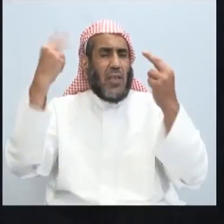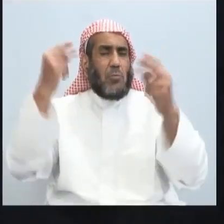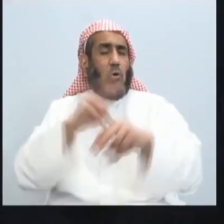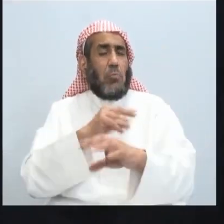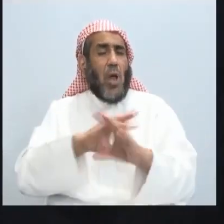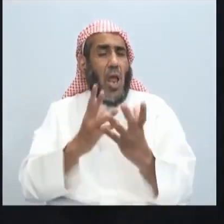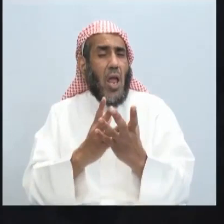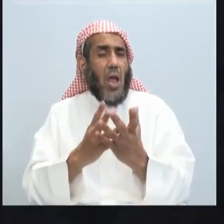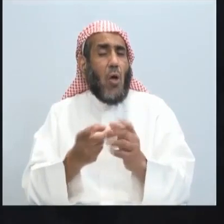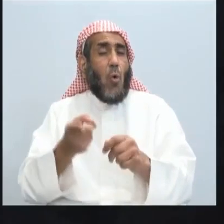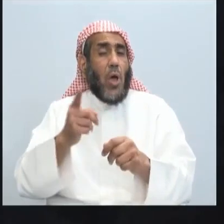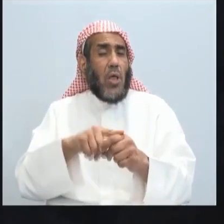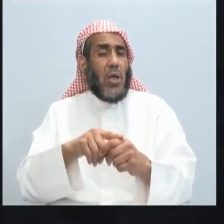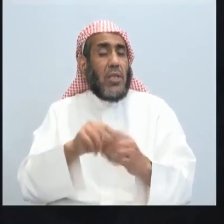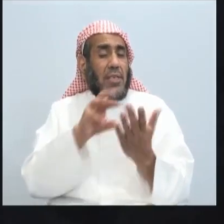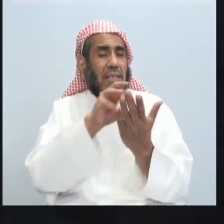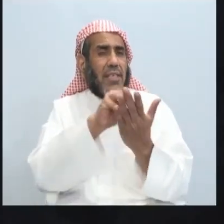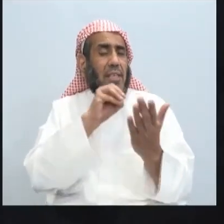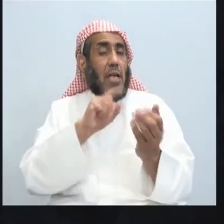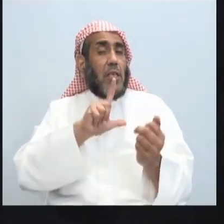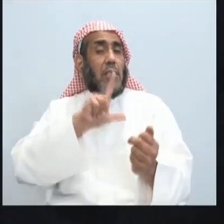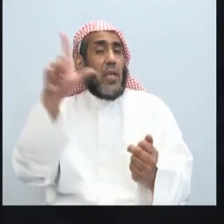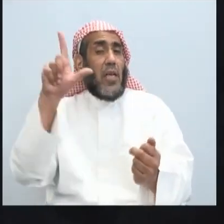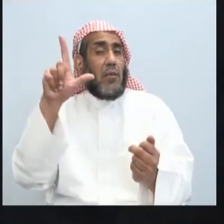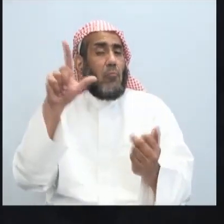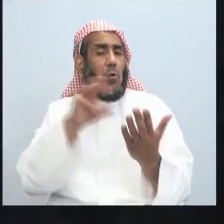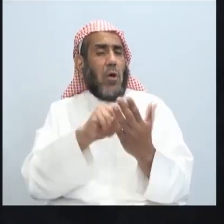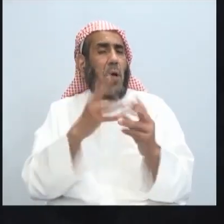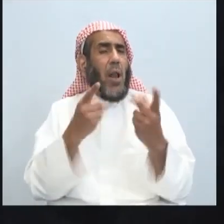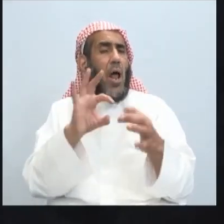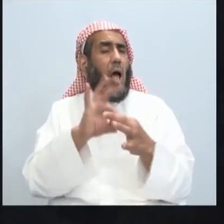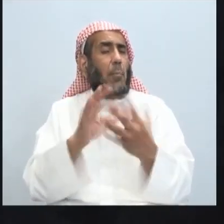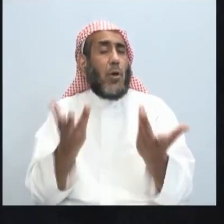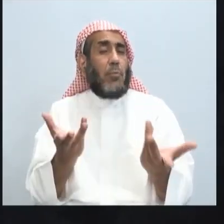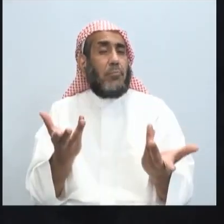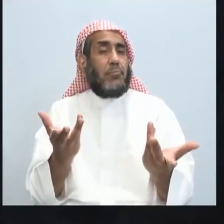شيء وايضا ان يكون استنتاجي صحيح ما العلاقه